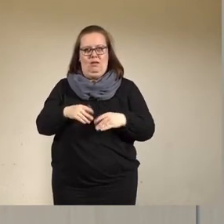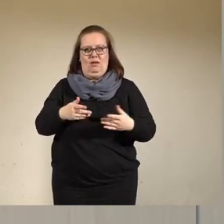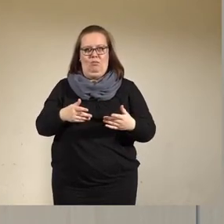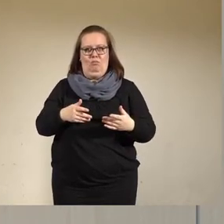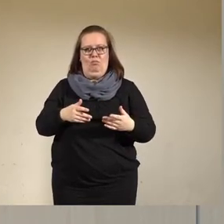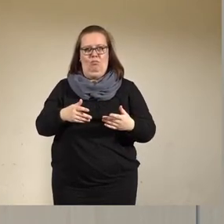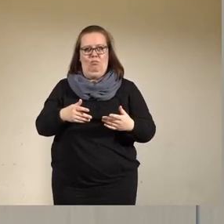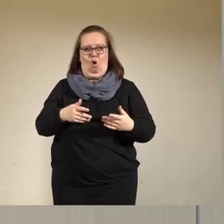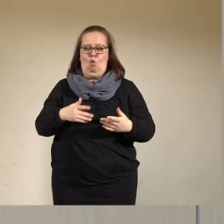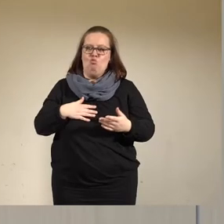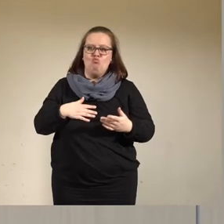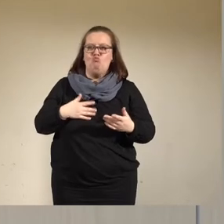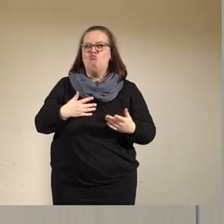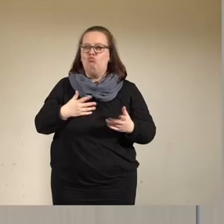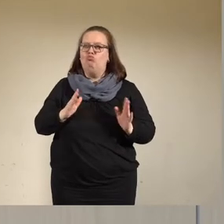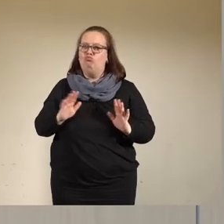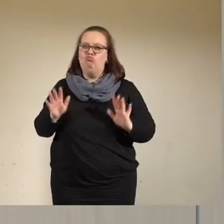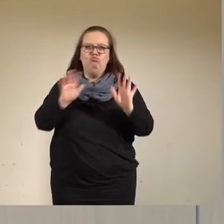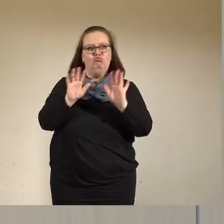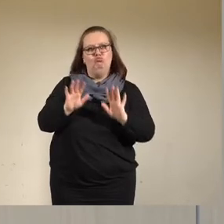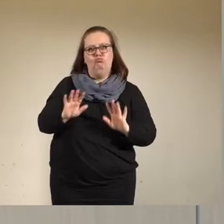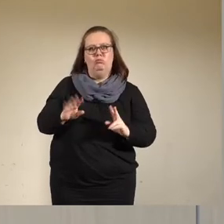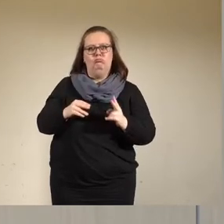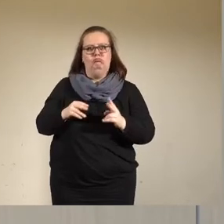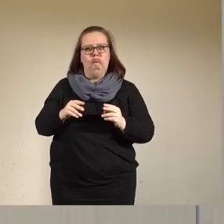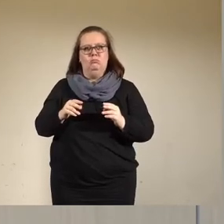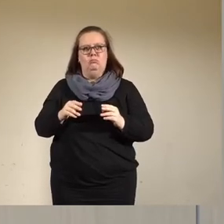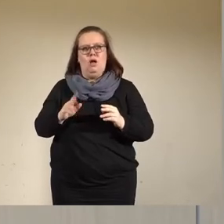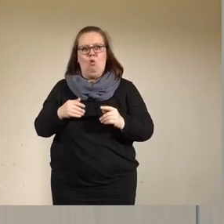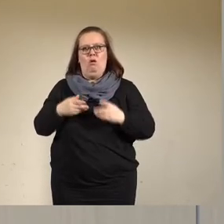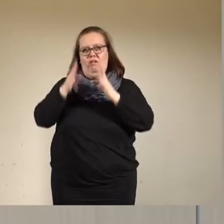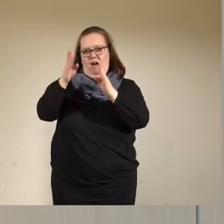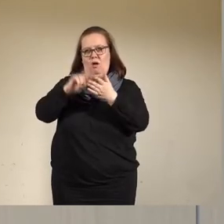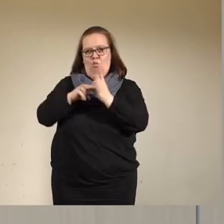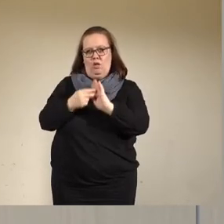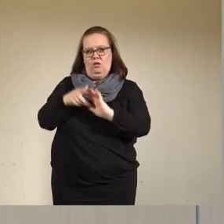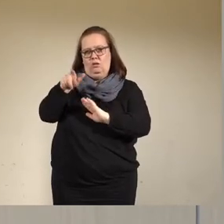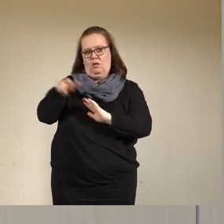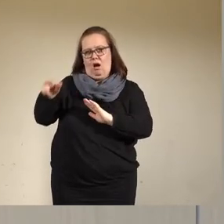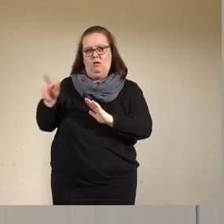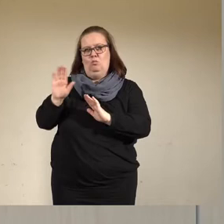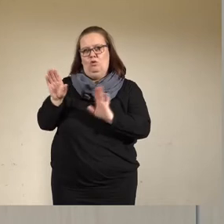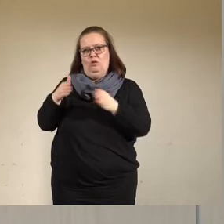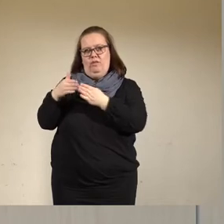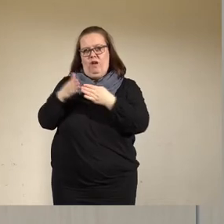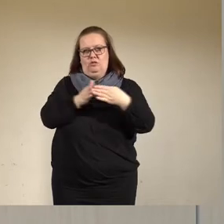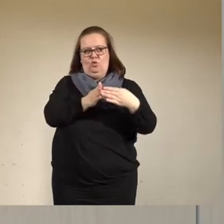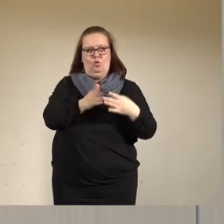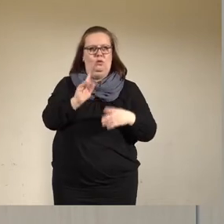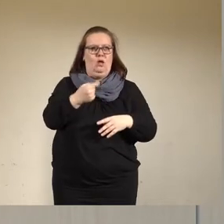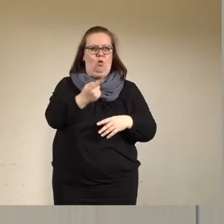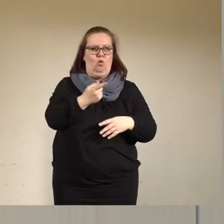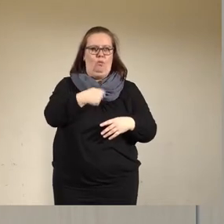Hat auch aus unserer Sicht ganz gut geklappt, weshalb ich den Fachpolitikern in den jeweiligen Fraktionen, bei uns natürlich